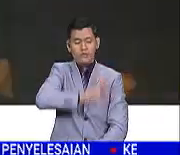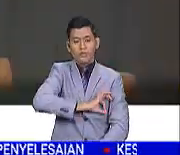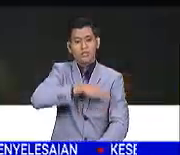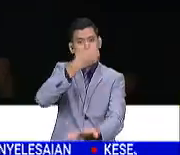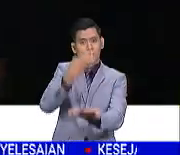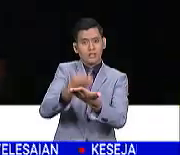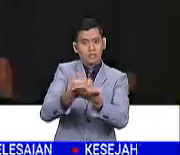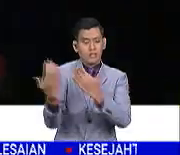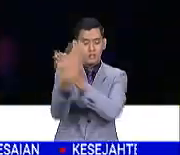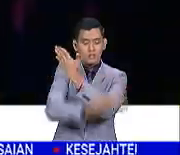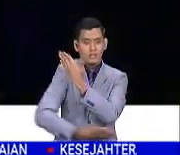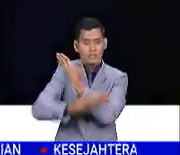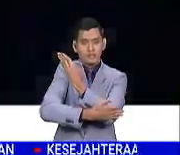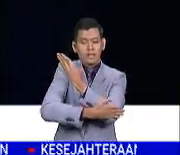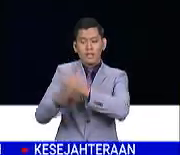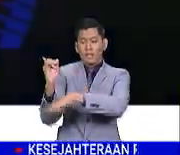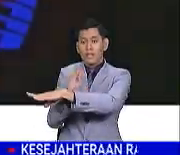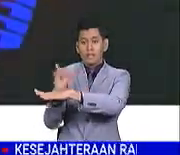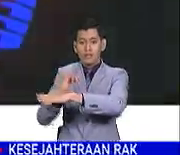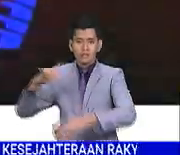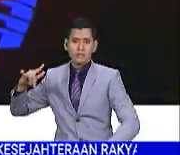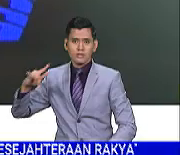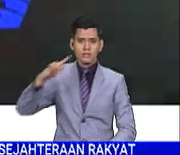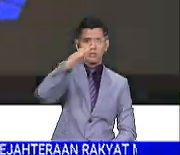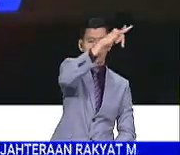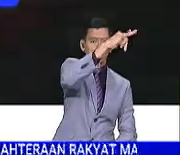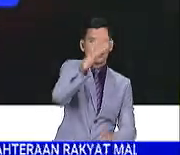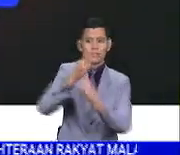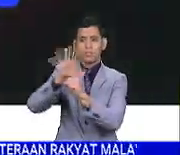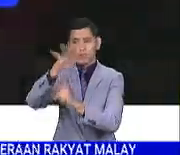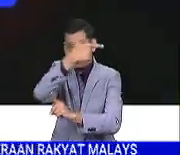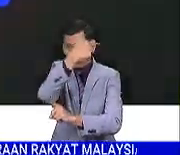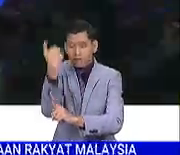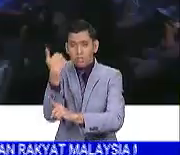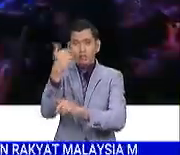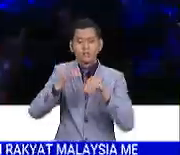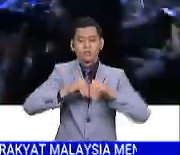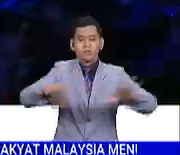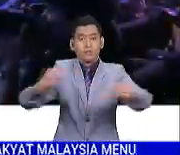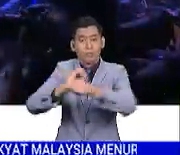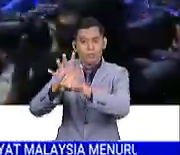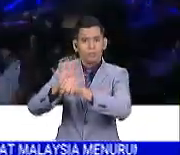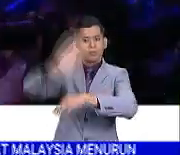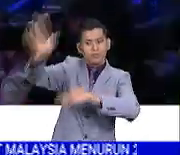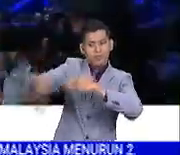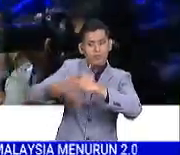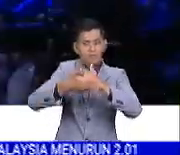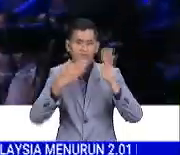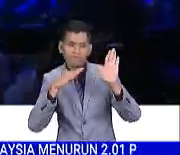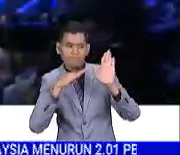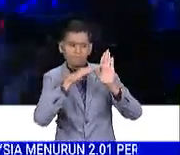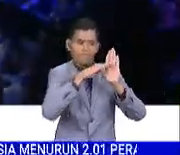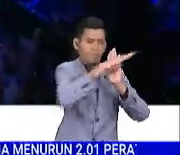Tiga. Industri penerbangan yang terjejas akibat pandemik COVID-19 dijangka akan kembali pulih menjelang